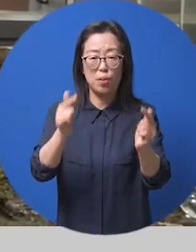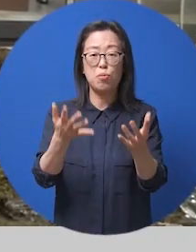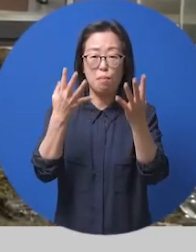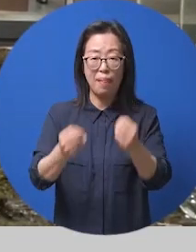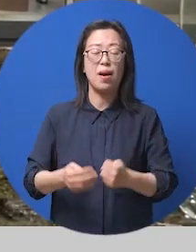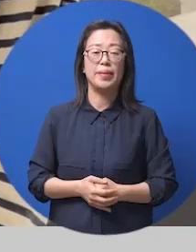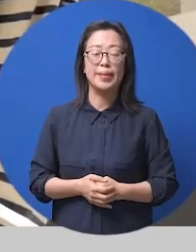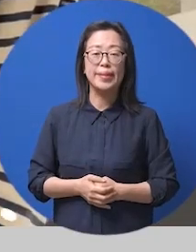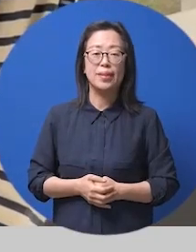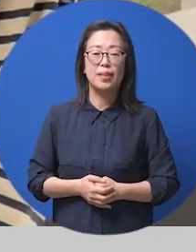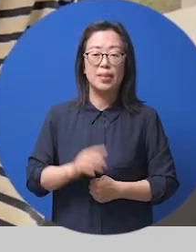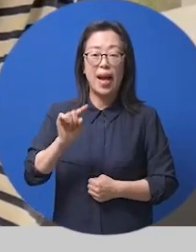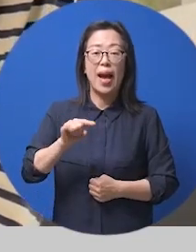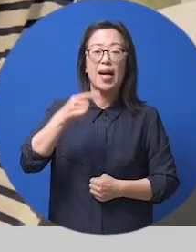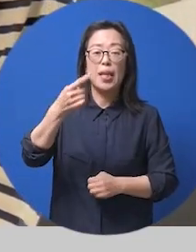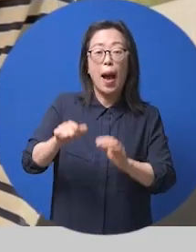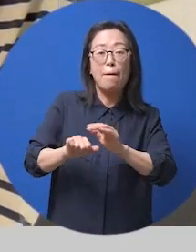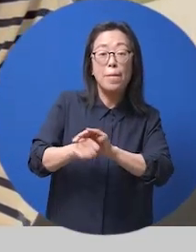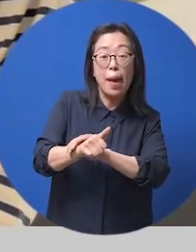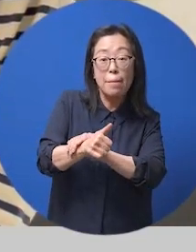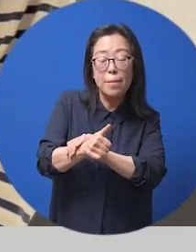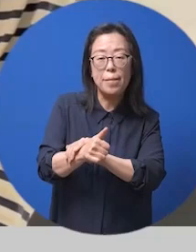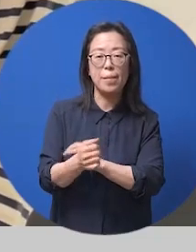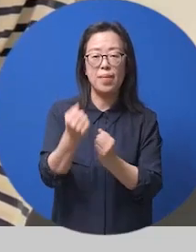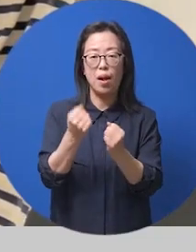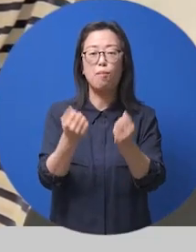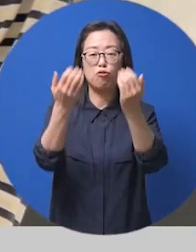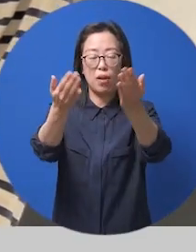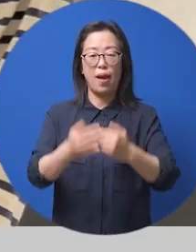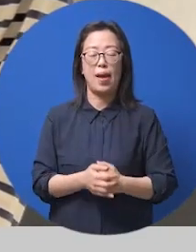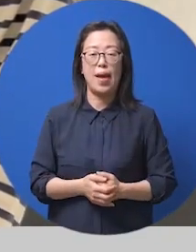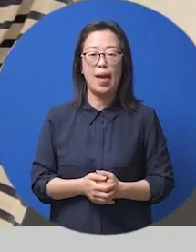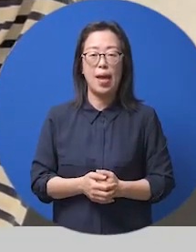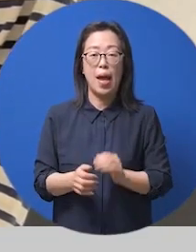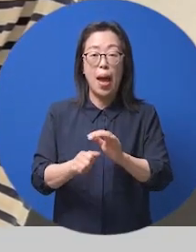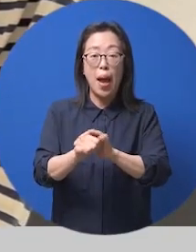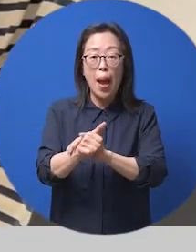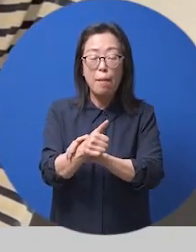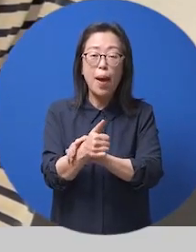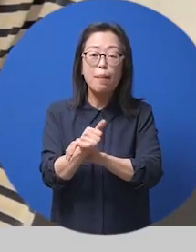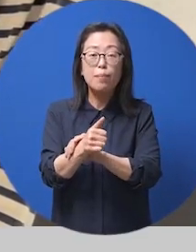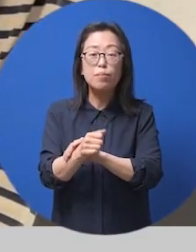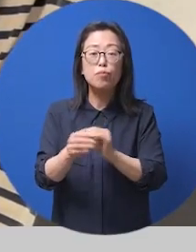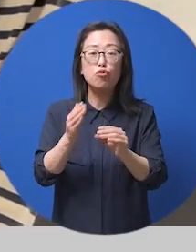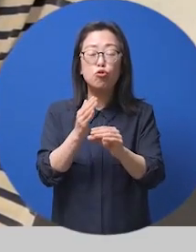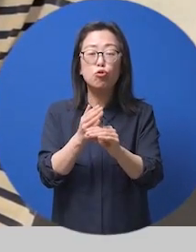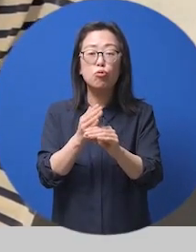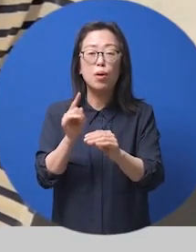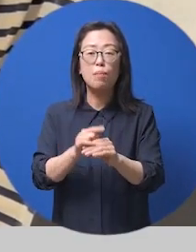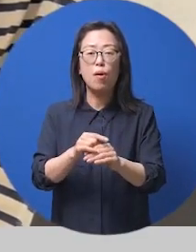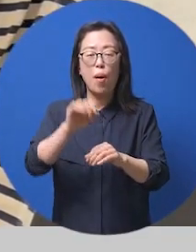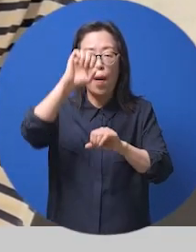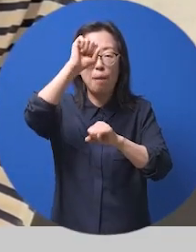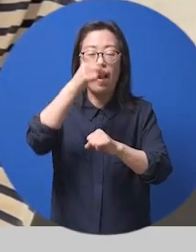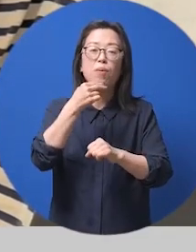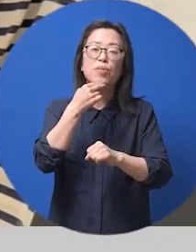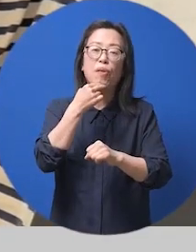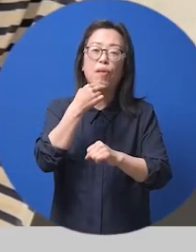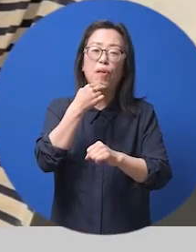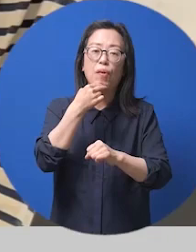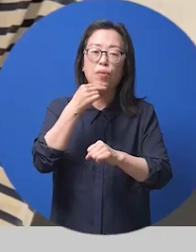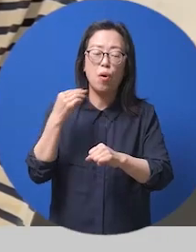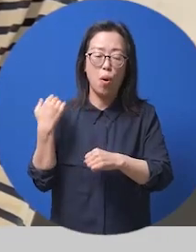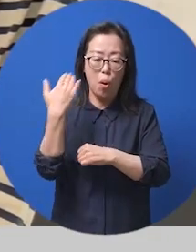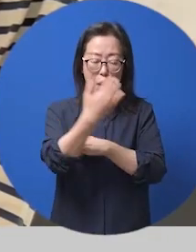아무르장지뱀이 있습니다. 다음으로는 뱀을 살펴보도록 하겠습니다. 뱀은 파충류 중에서도 특이하게 다리가 없고